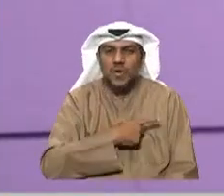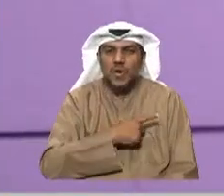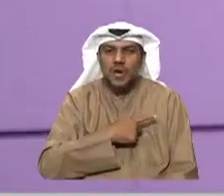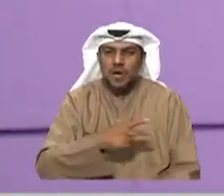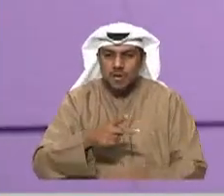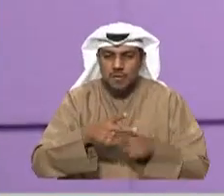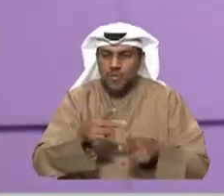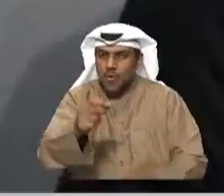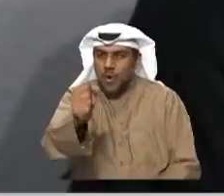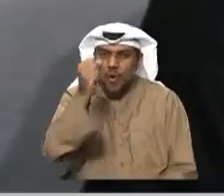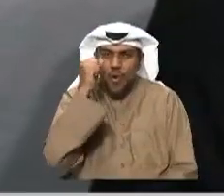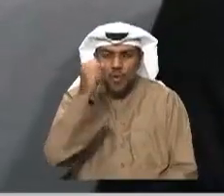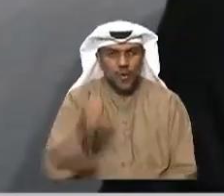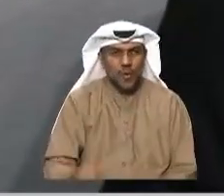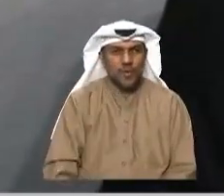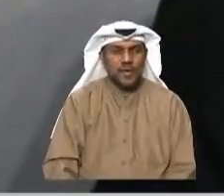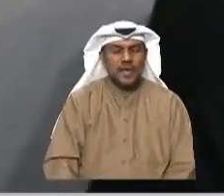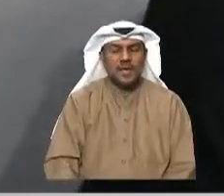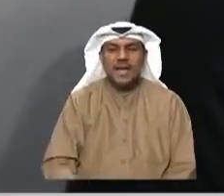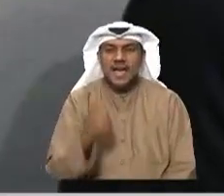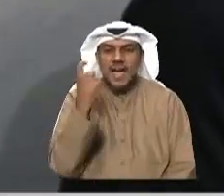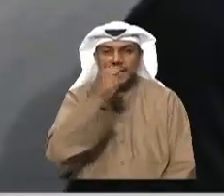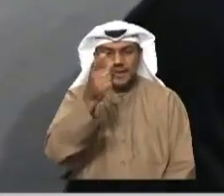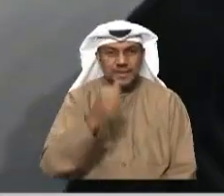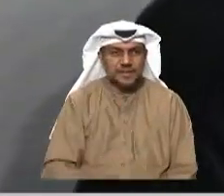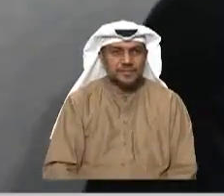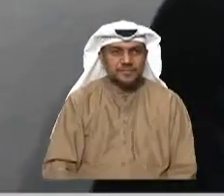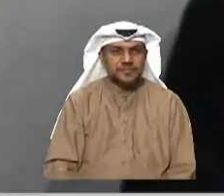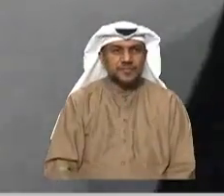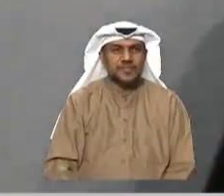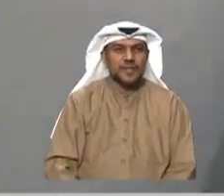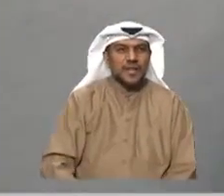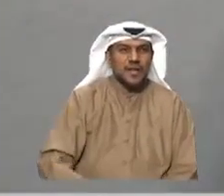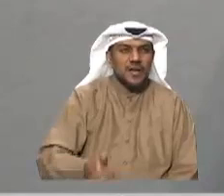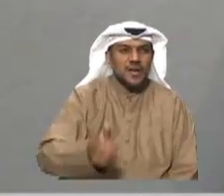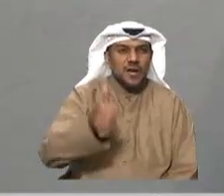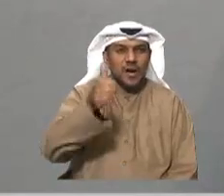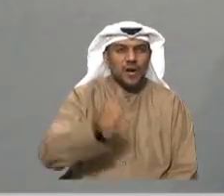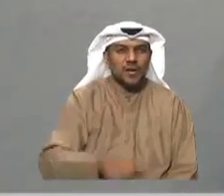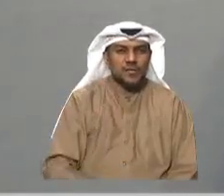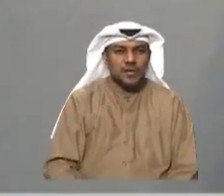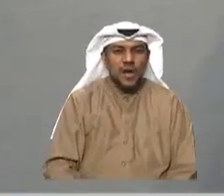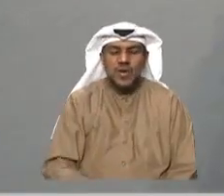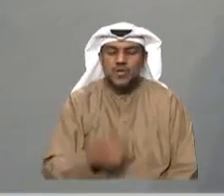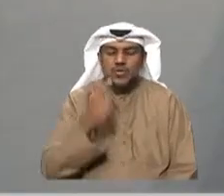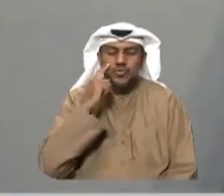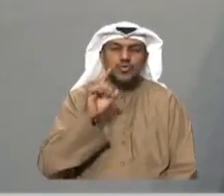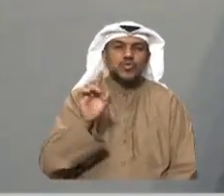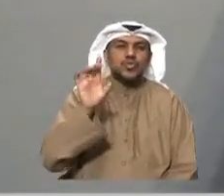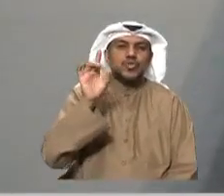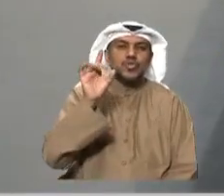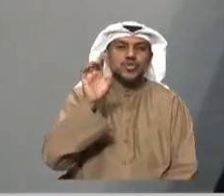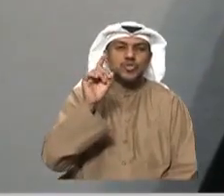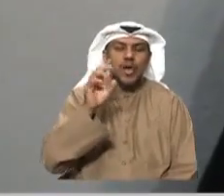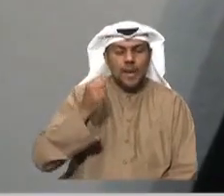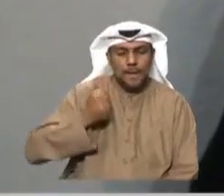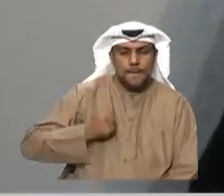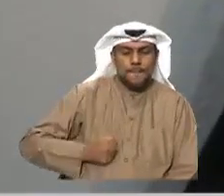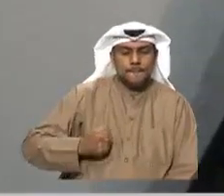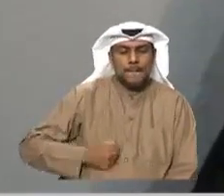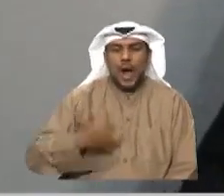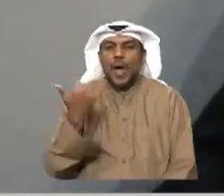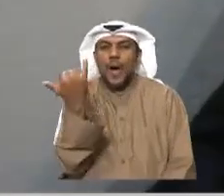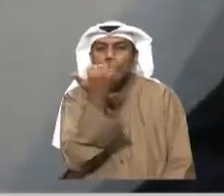اليوم مقاتلين الأزرق. قاتلنا للنهاية لين ما فزنا بالمباراة، وإن شاء الله عندنا مباراة البحرين هي الأهم،